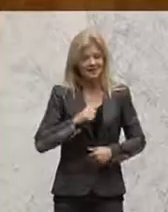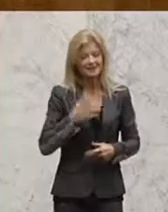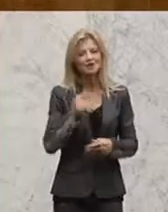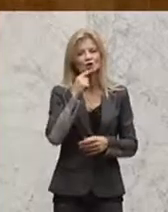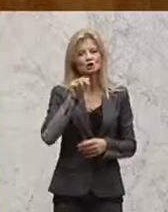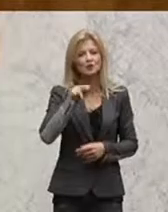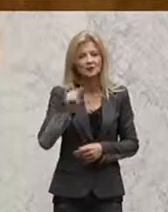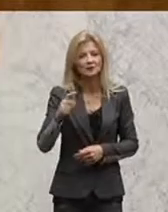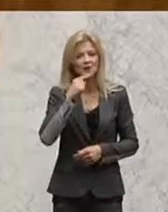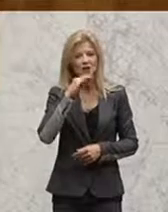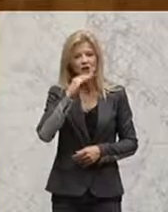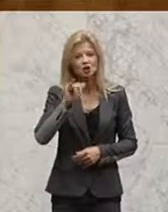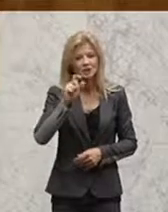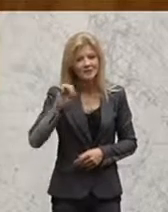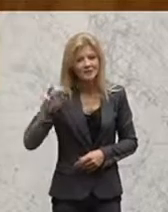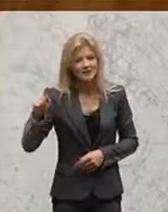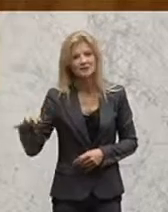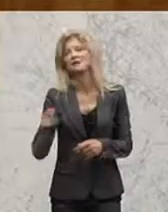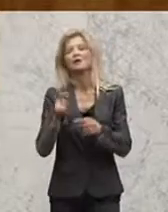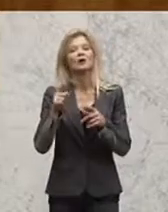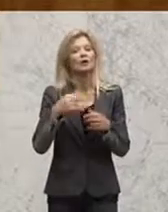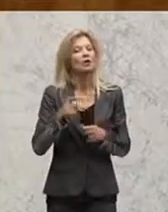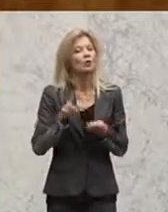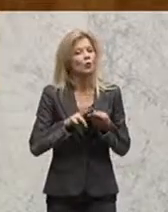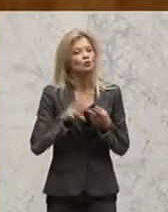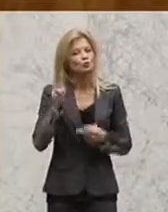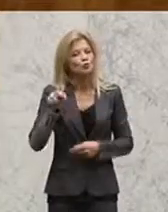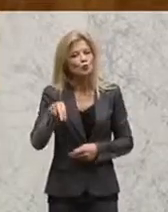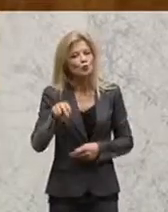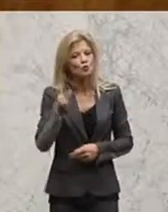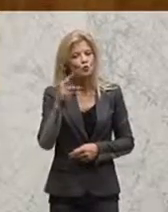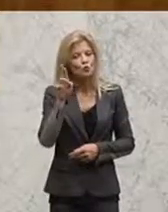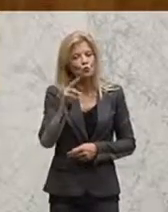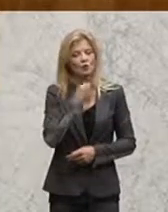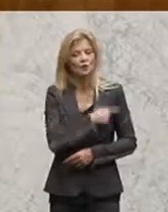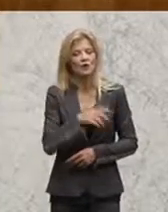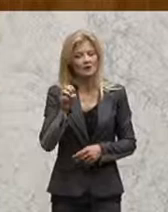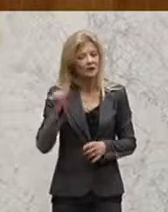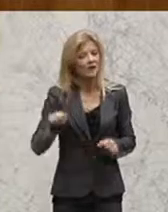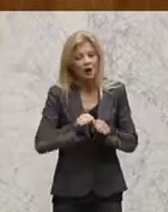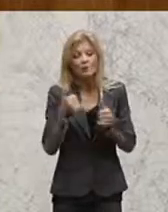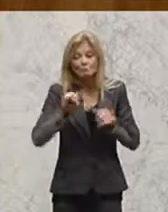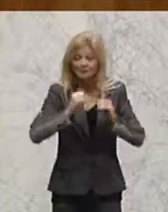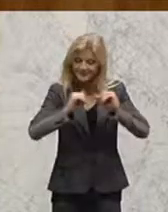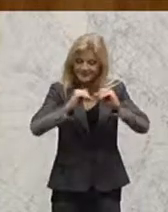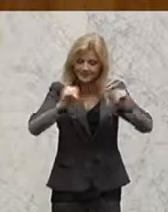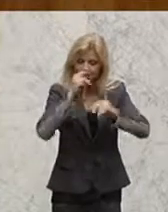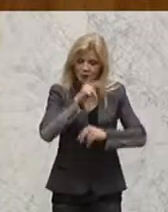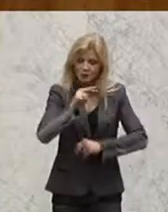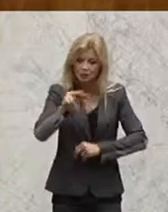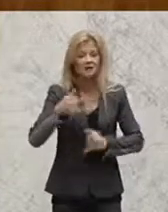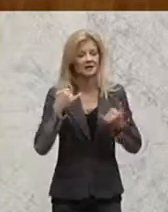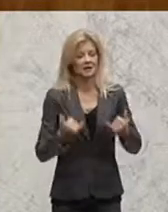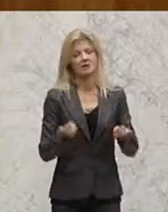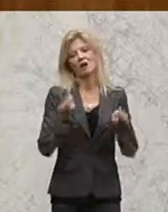natürlich auch Schiiten. Das heißt, das muss man auch differenziert sein. Aber um diese Verantwortung geht es. Und ich sage, wir haben einen enormen Handlungsbedarf. Ich komme zum Schlusssatz.